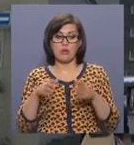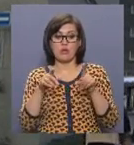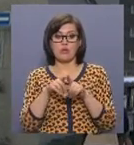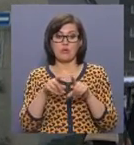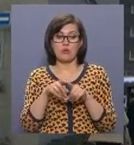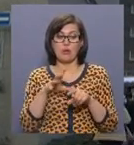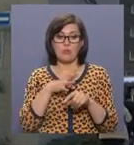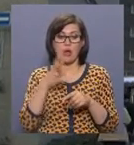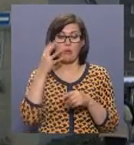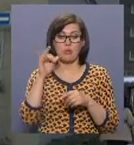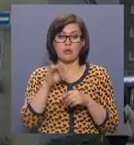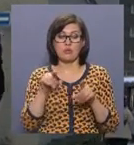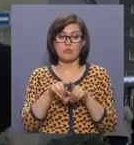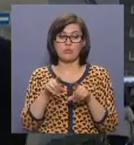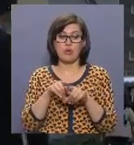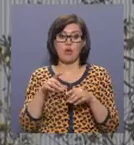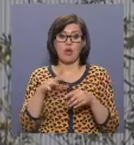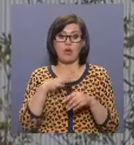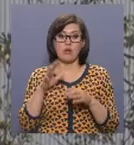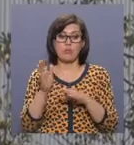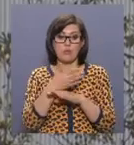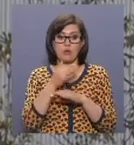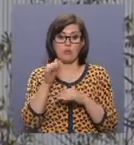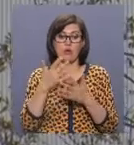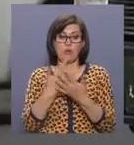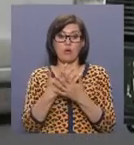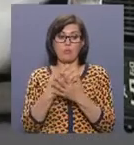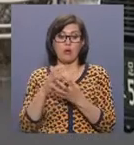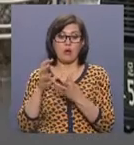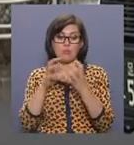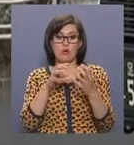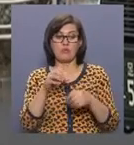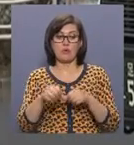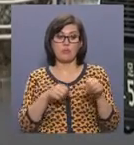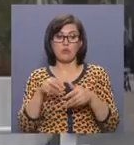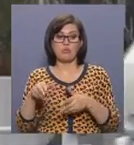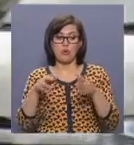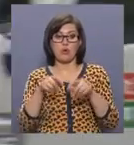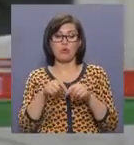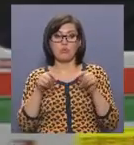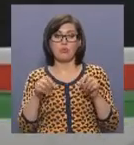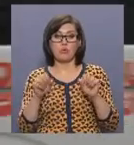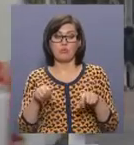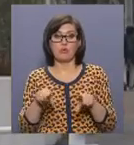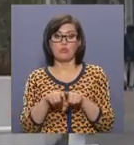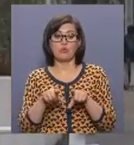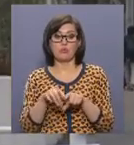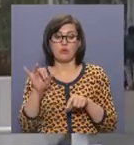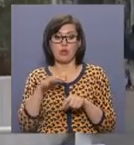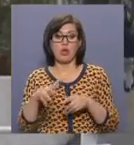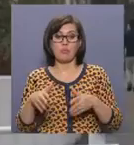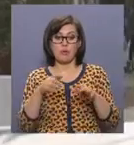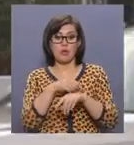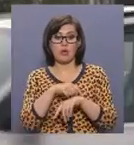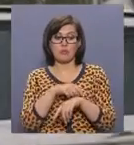Егер біз Алматының көше жиектерінде тұрған көліктерді алып тастап, қоғамдық көлікпен велосипед жолдарын ашуға көмектесер едік. Осылайша жолда